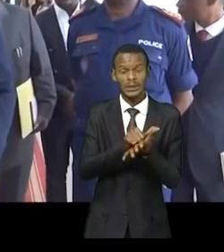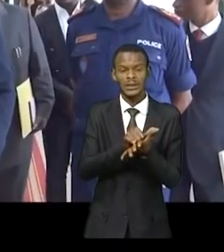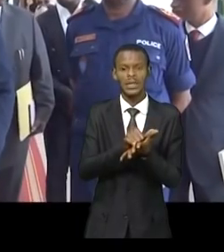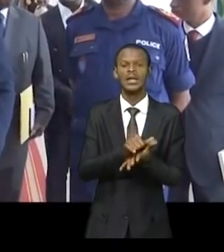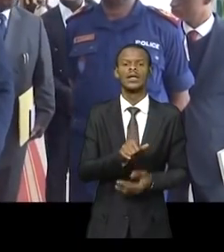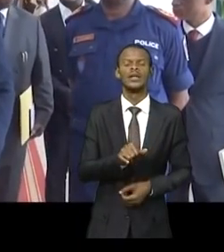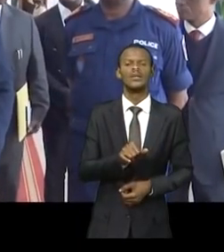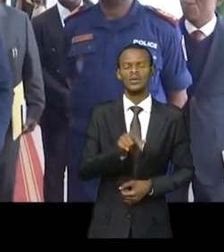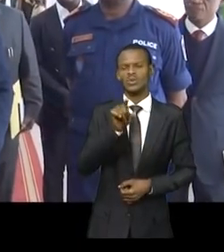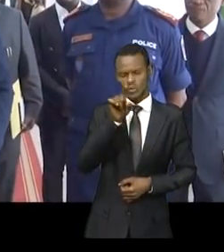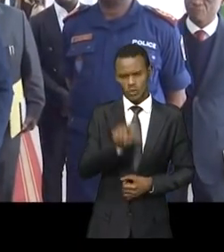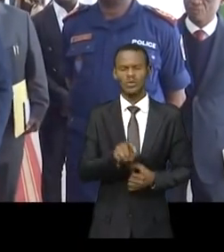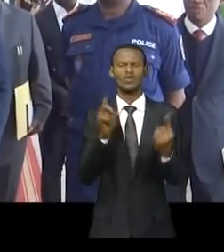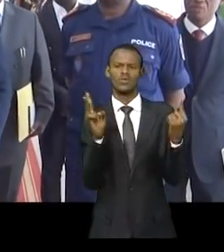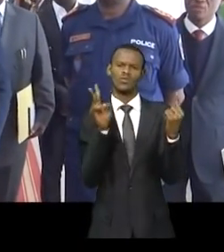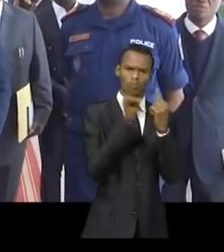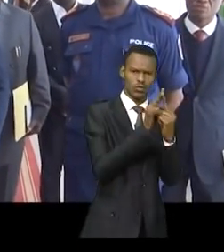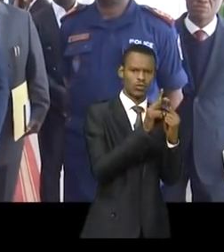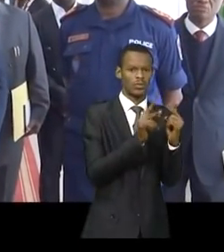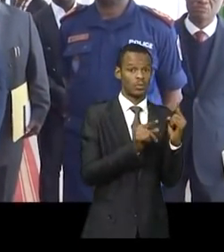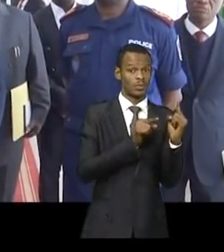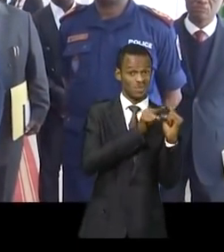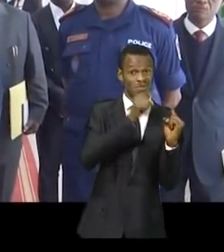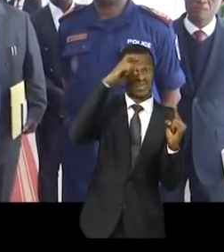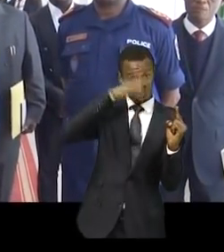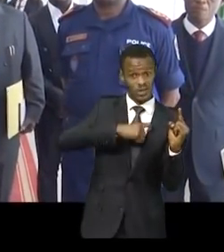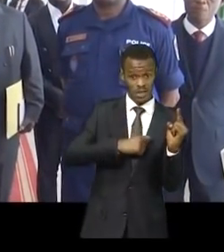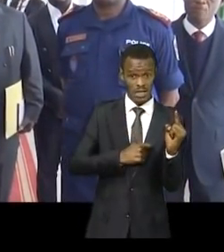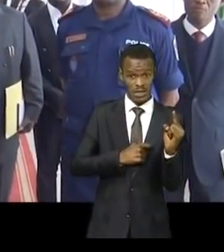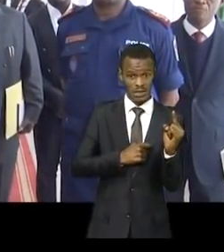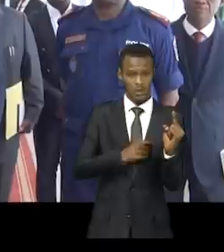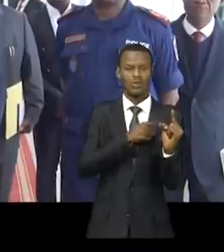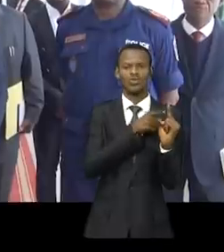par l'honorable président de l'Assemblée nationale. Aujourd'hui, nous avons